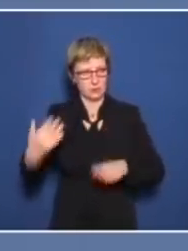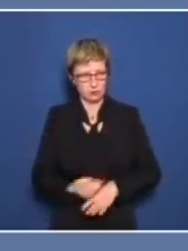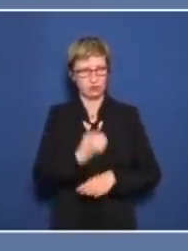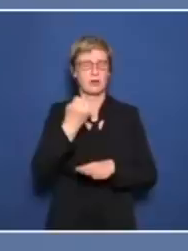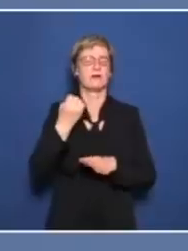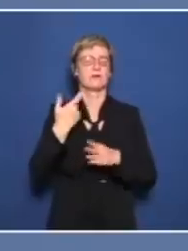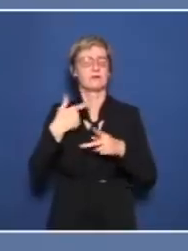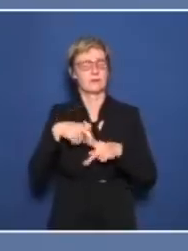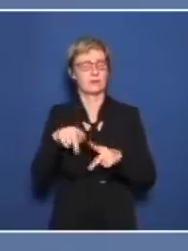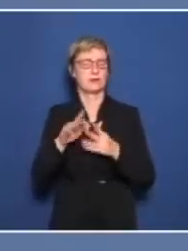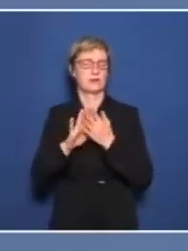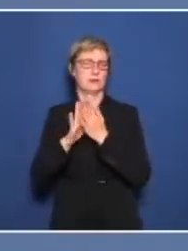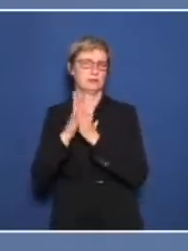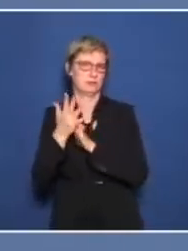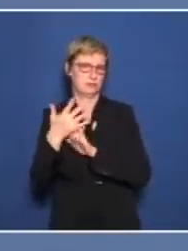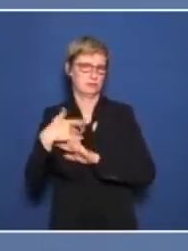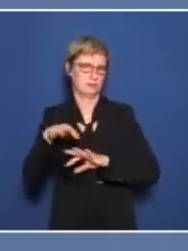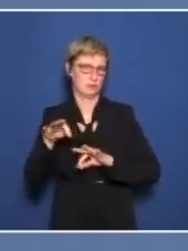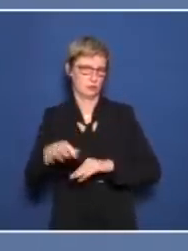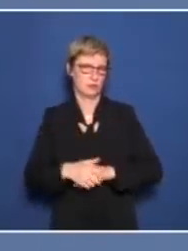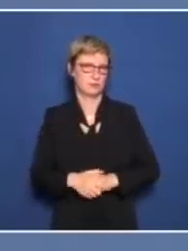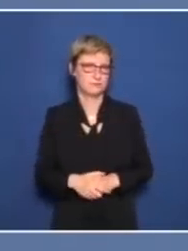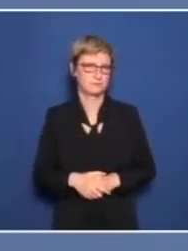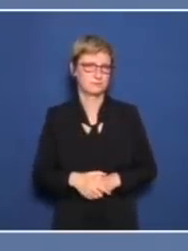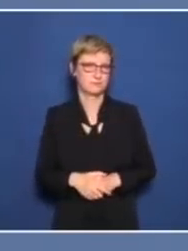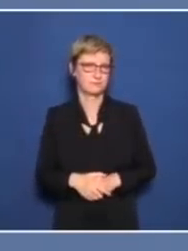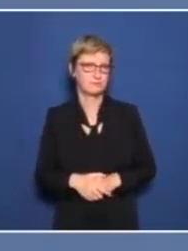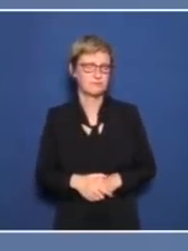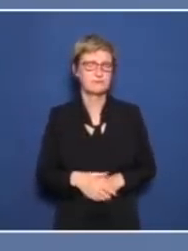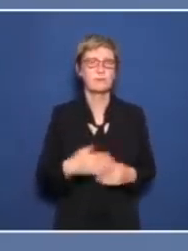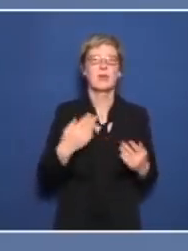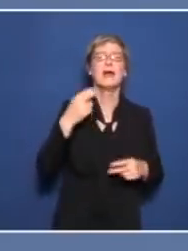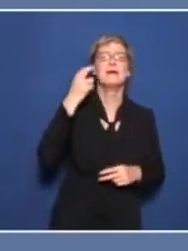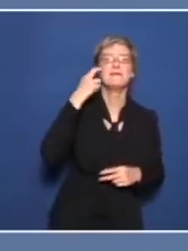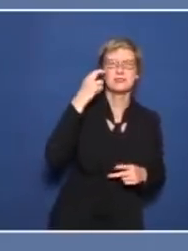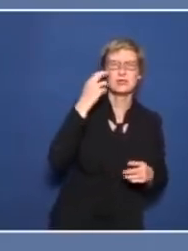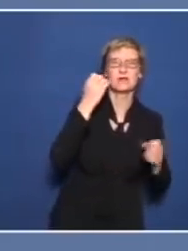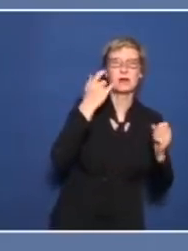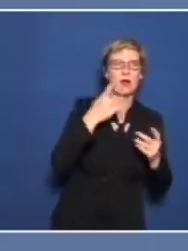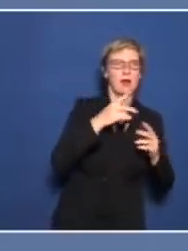manche, nicht nur wissenschaftlich getriggerte, sondern vor allem in gesellschaftlichen